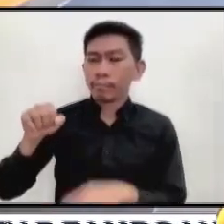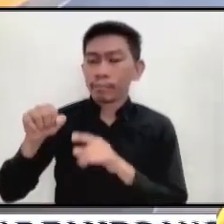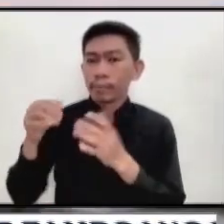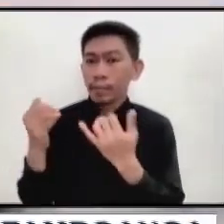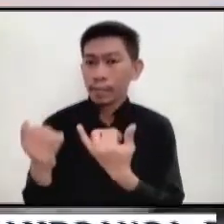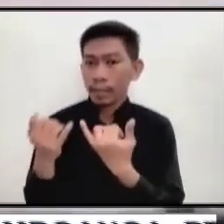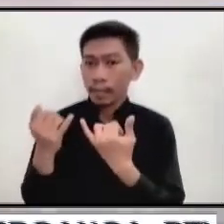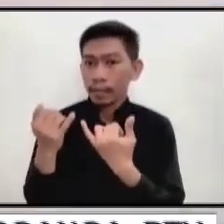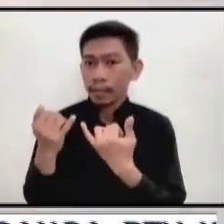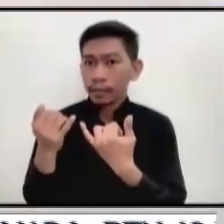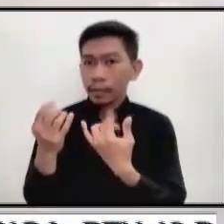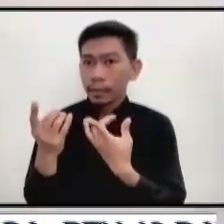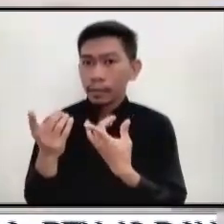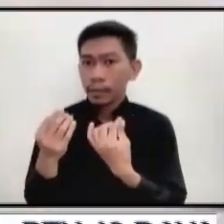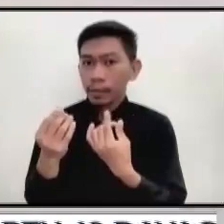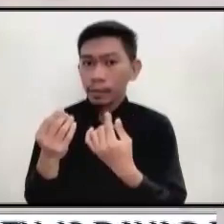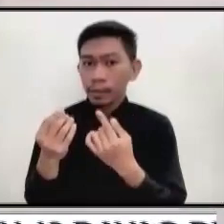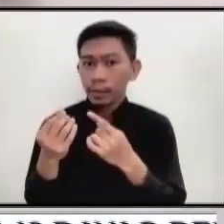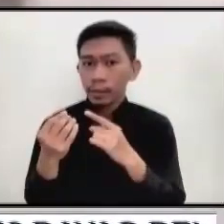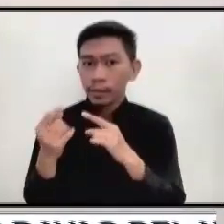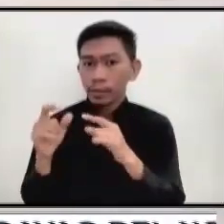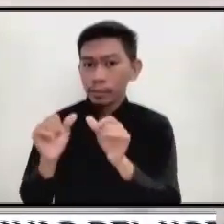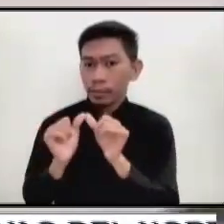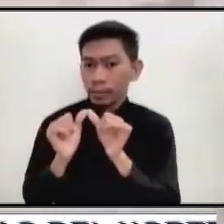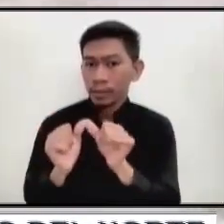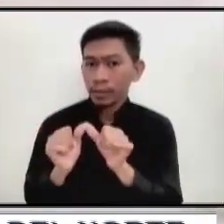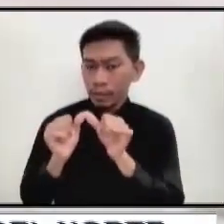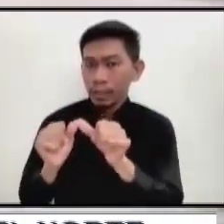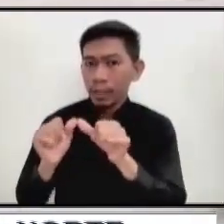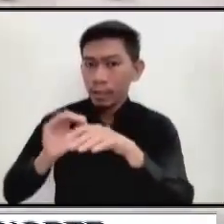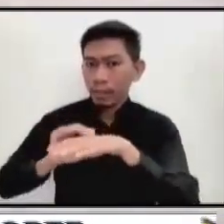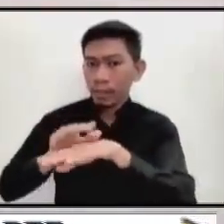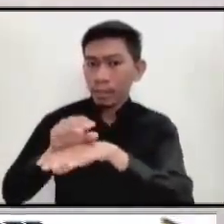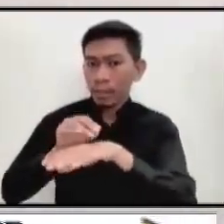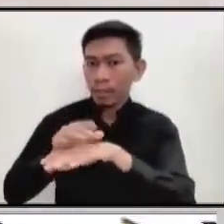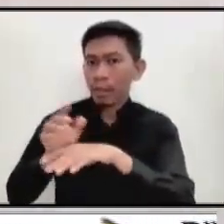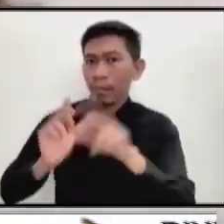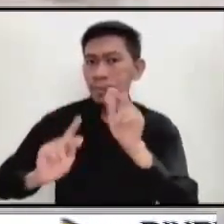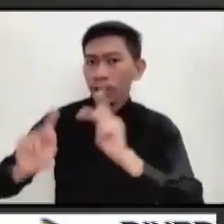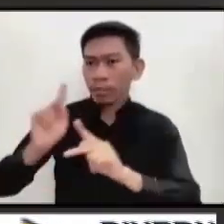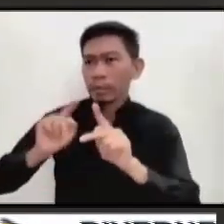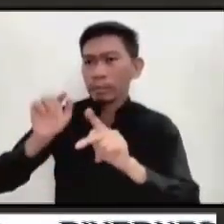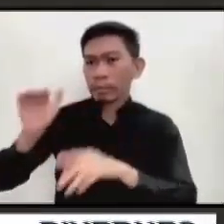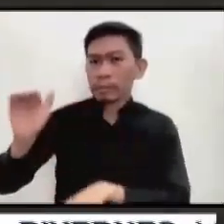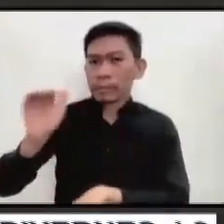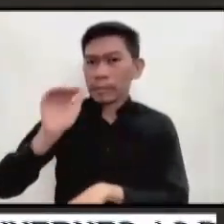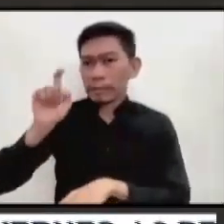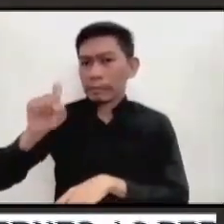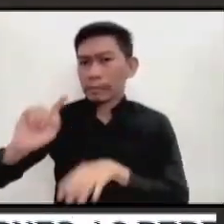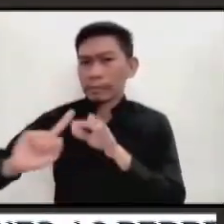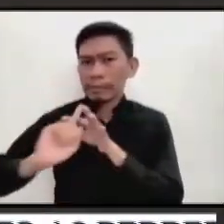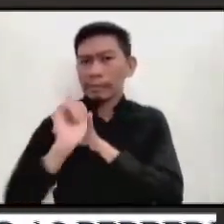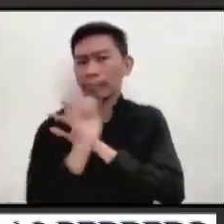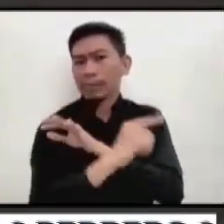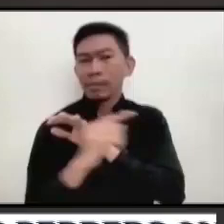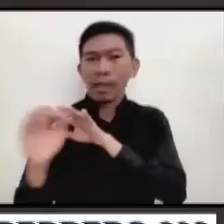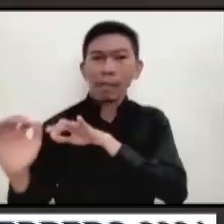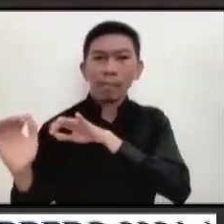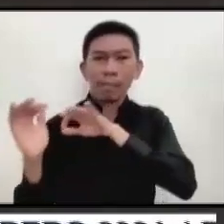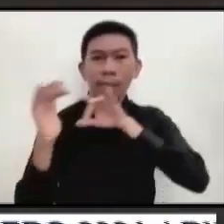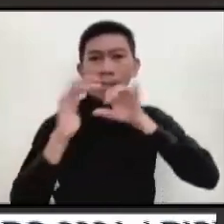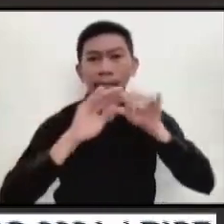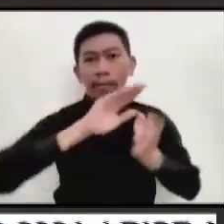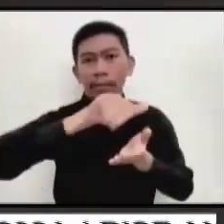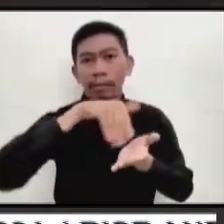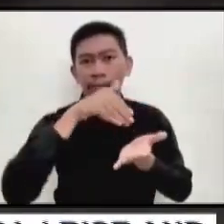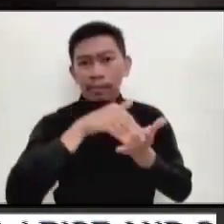to continuously advise our residents na lumikas na pupunta dun sa mga evacuation centers and we